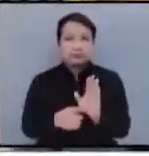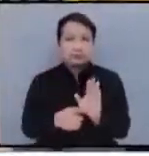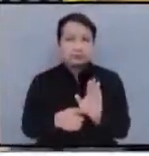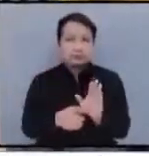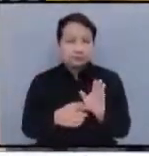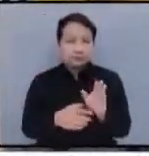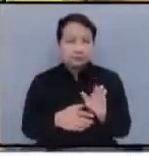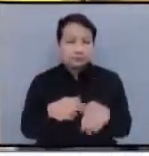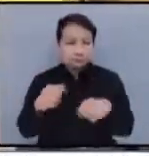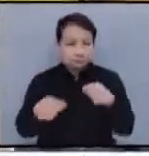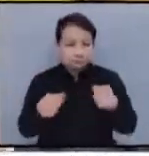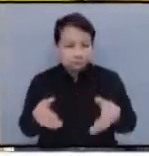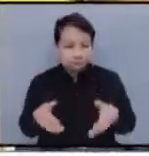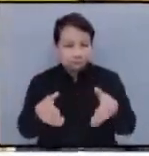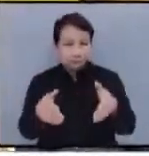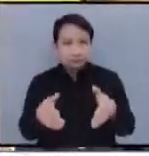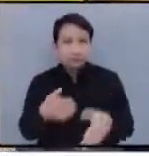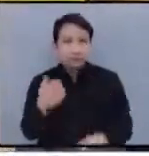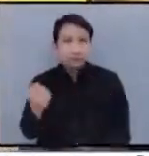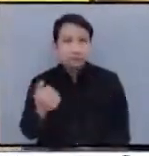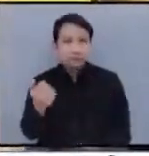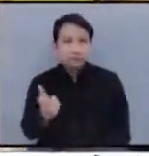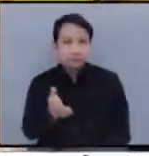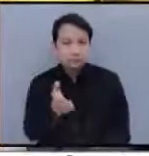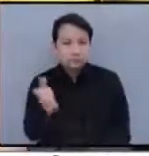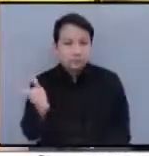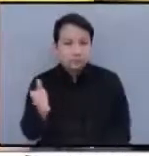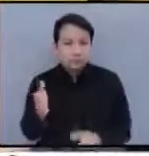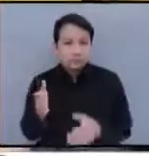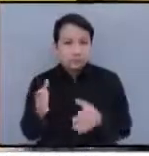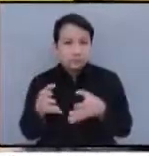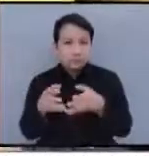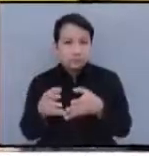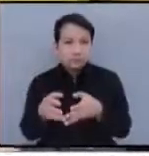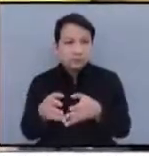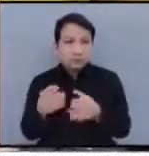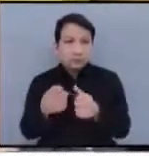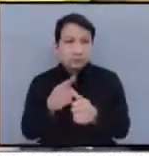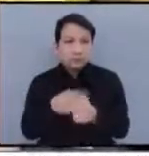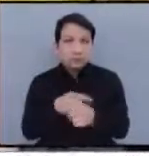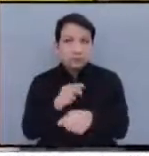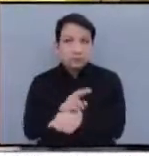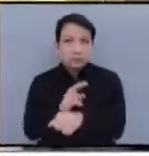bike lanes and alternative lanes po natin, isa lang po yan sa ginagawa natin.